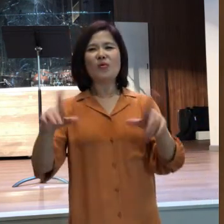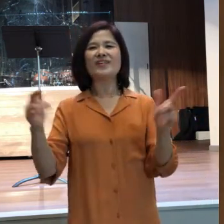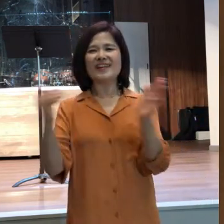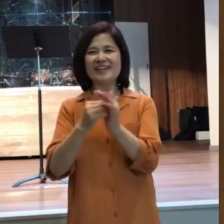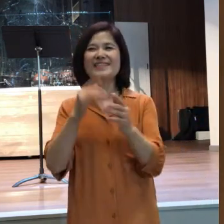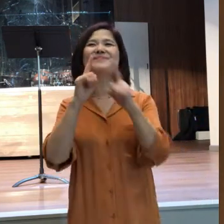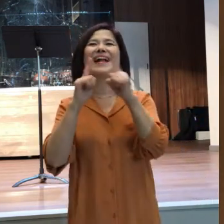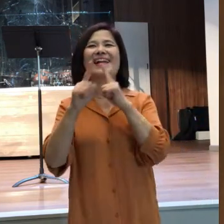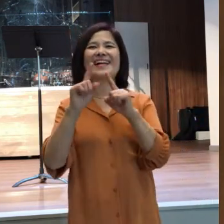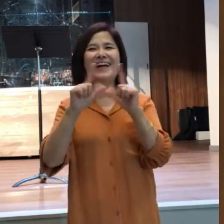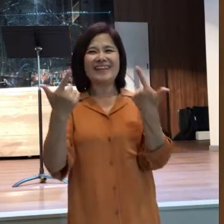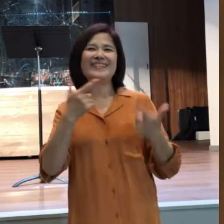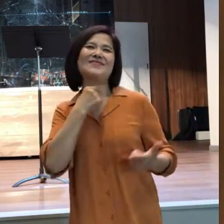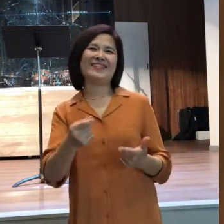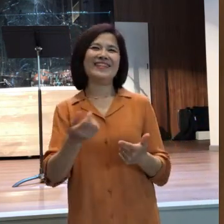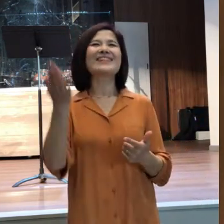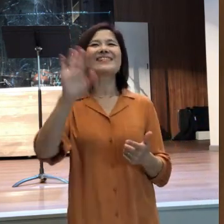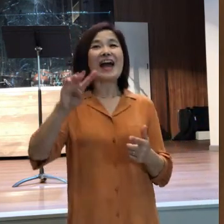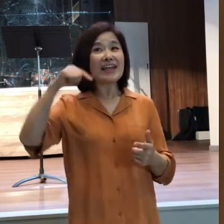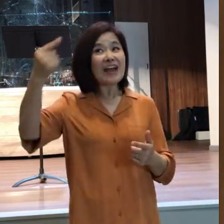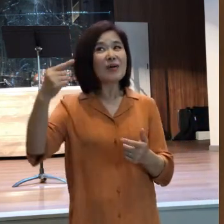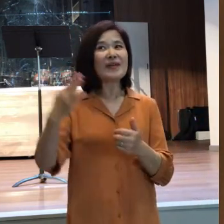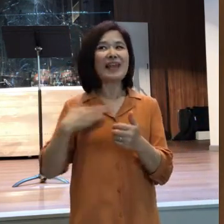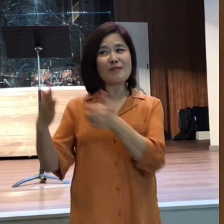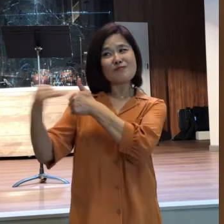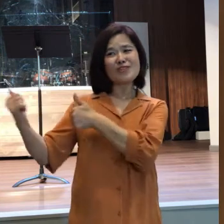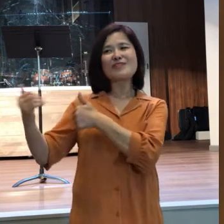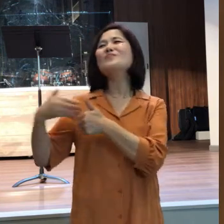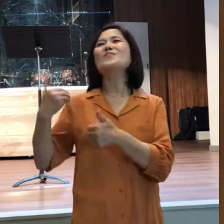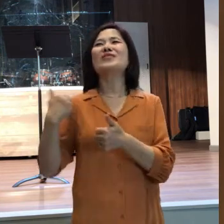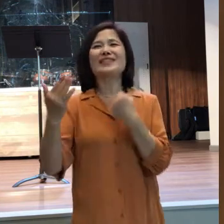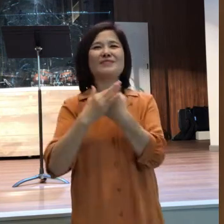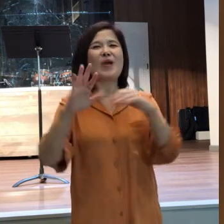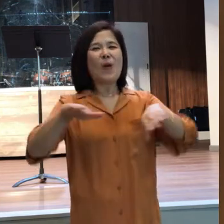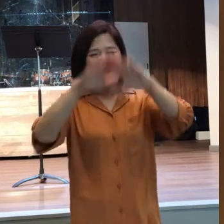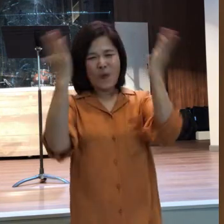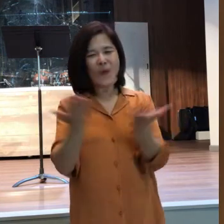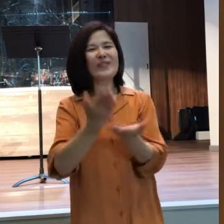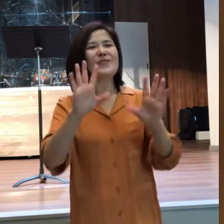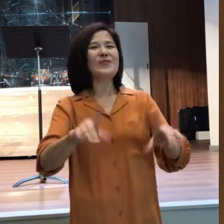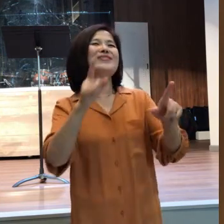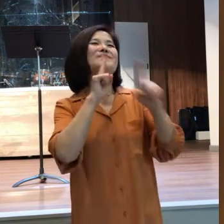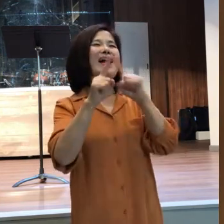안 가려고 그랬는데 내 다음에 부를지 안 부를지 모르니까 오늘 다 해버리려고.